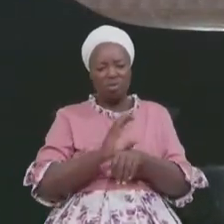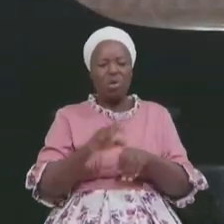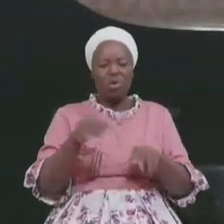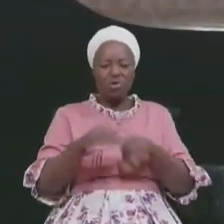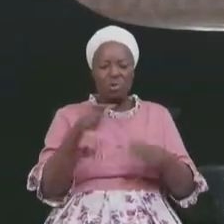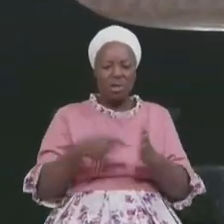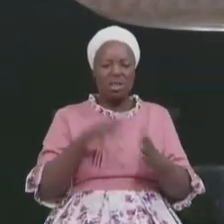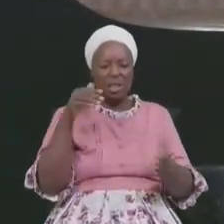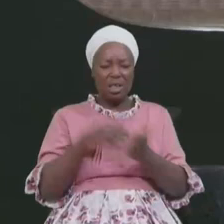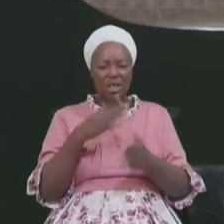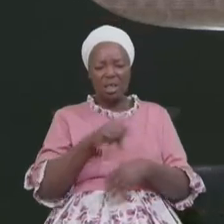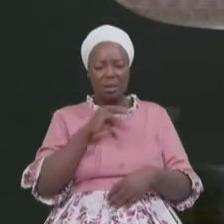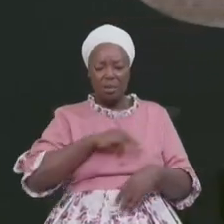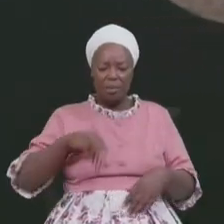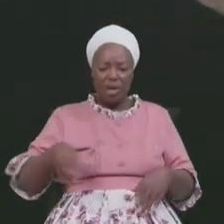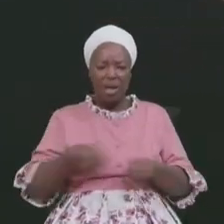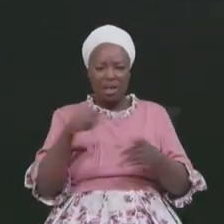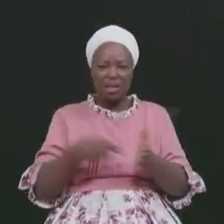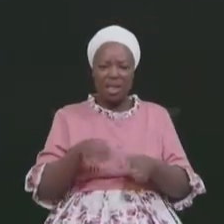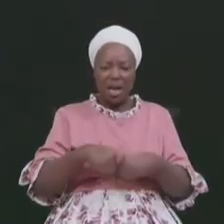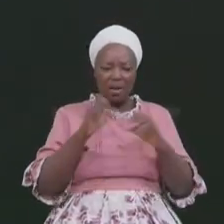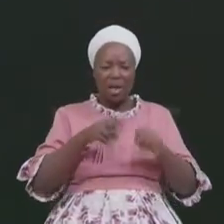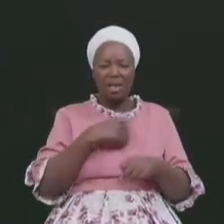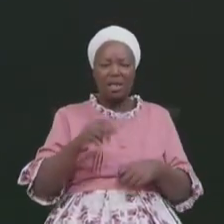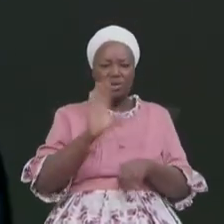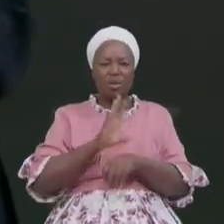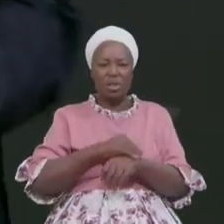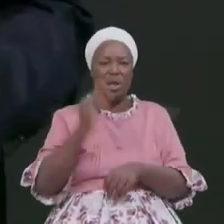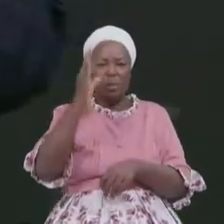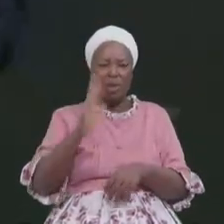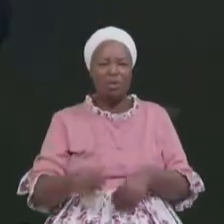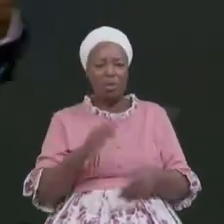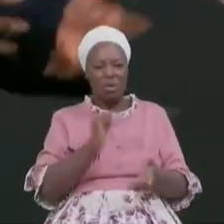ça? Comment une église, un pasteur peut être négligé comme ça?